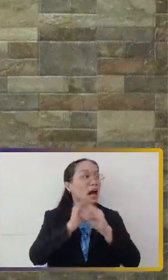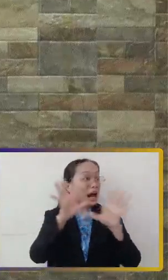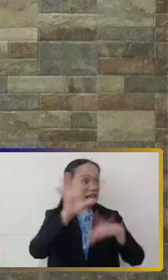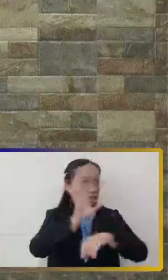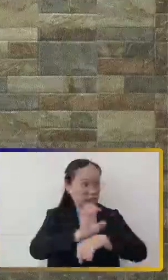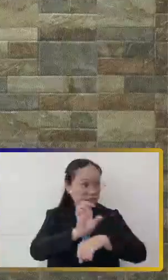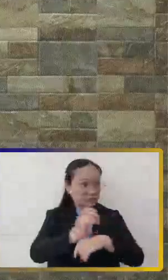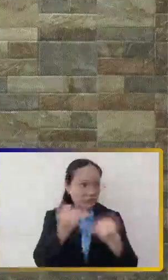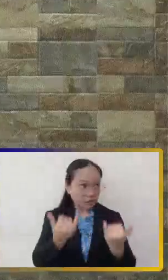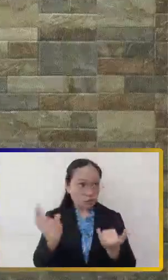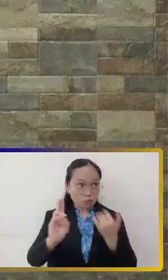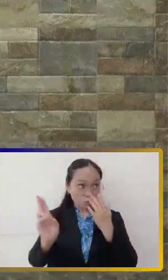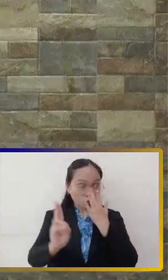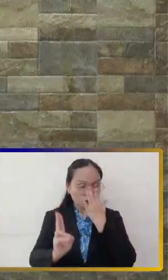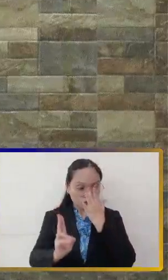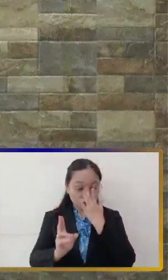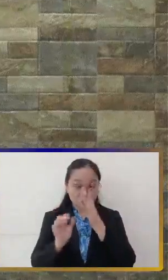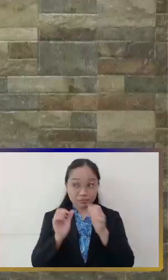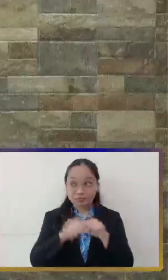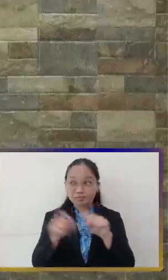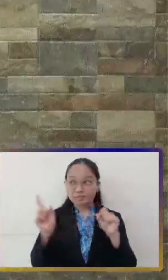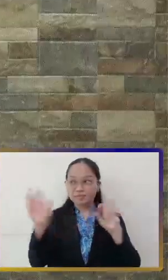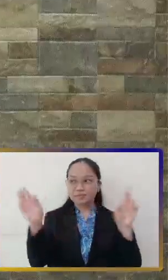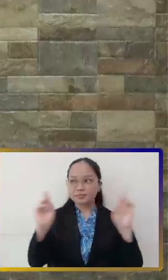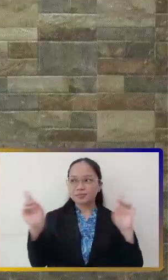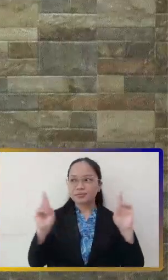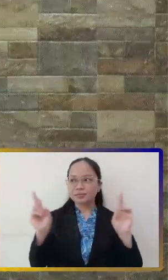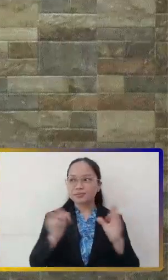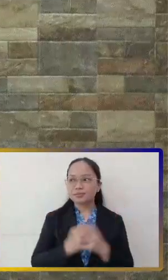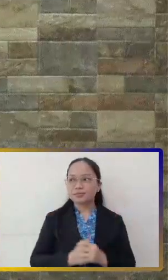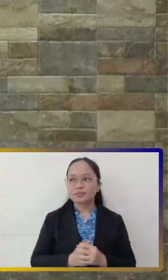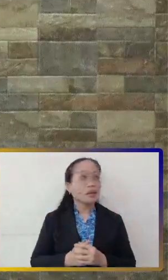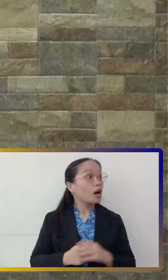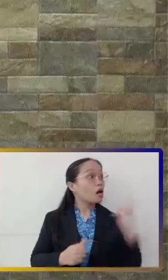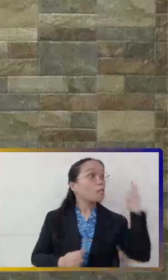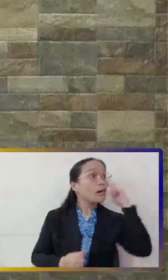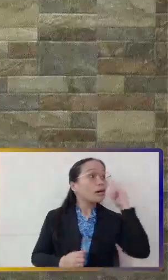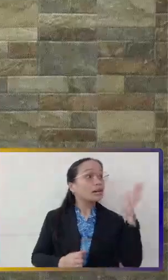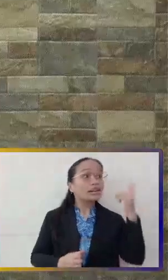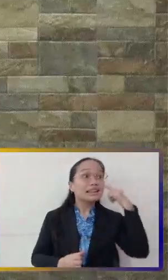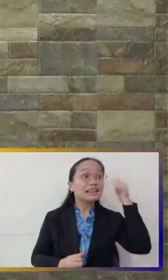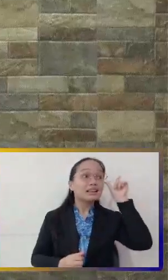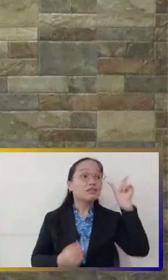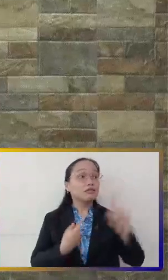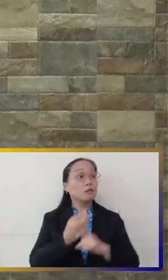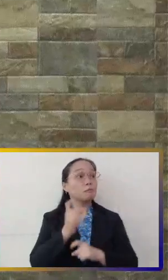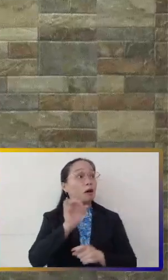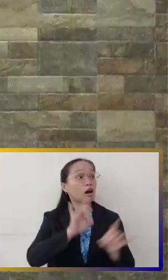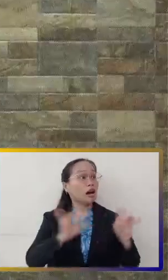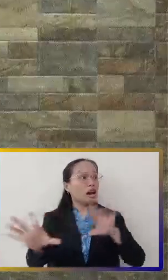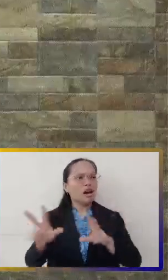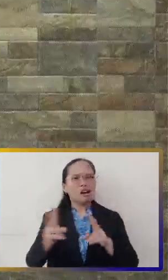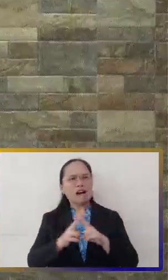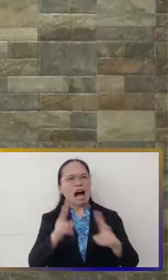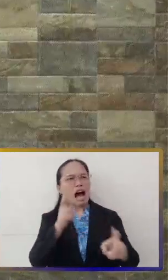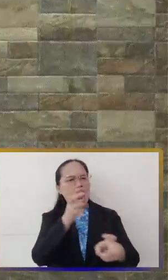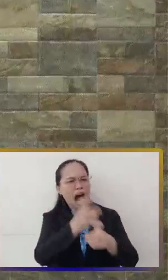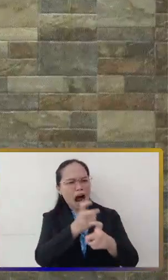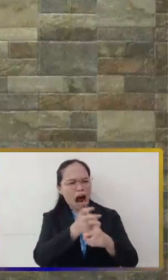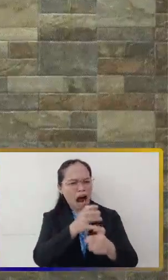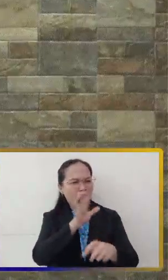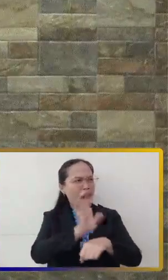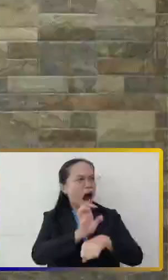Okay? All right. Now, listen, ako galing po ako ng Australia, talagang hirap na hirap ako mag-intindi ng English